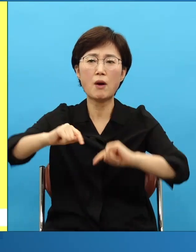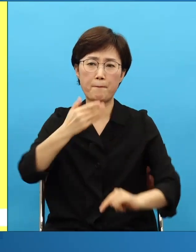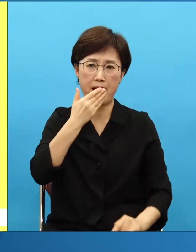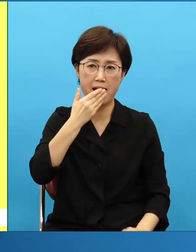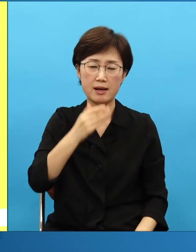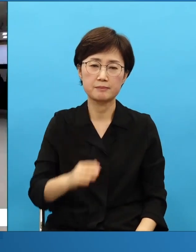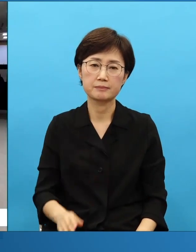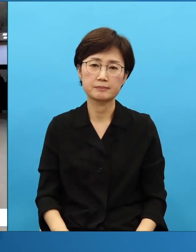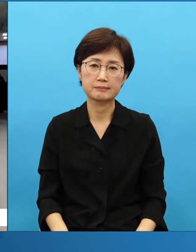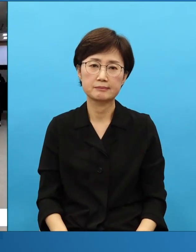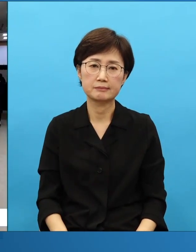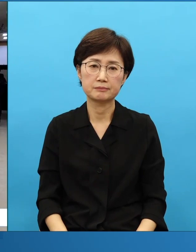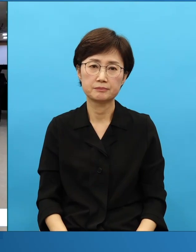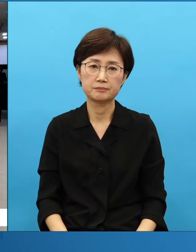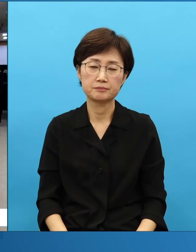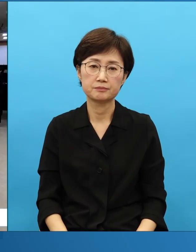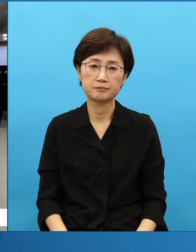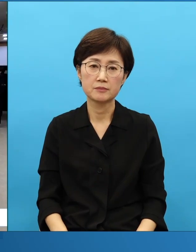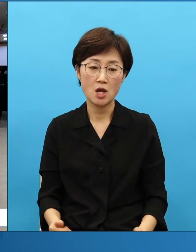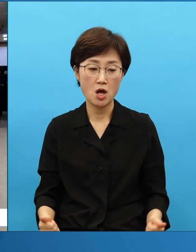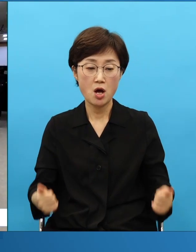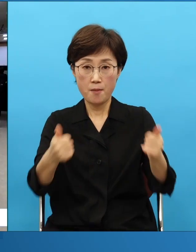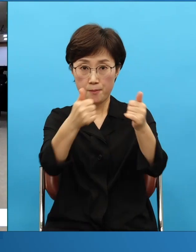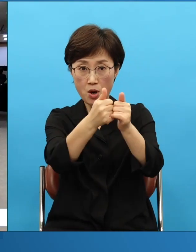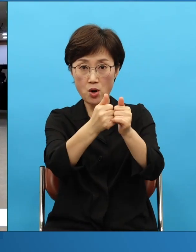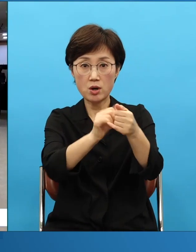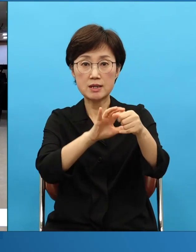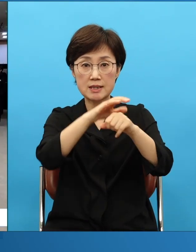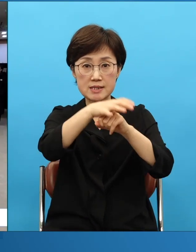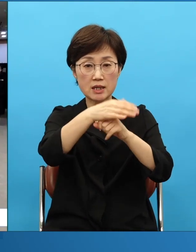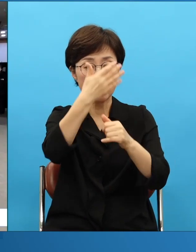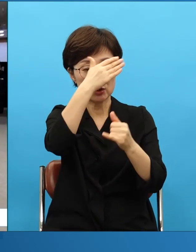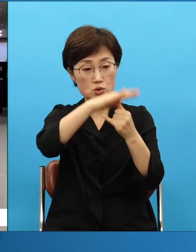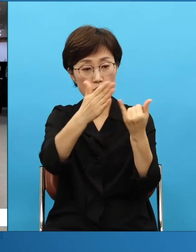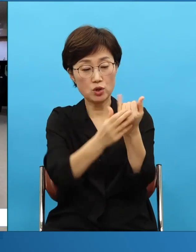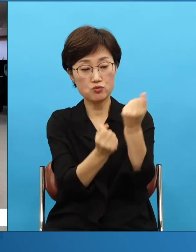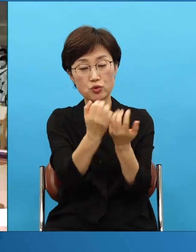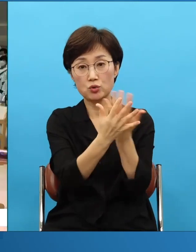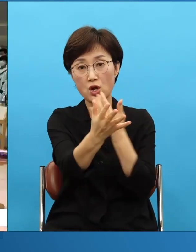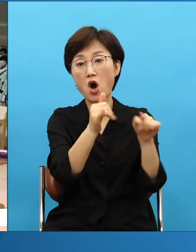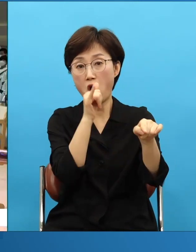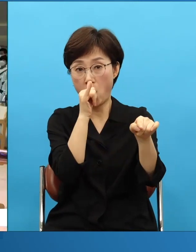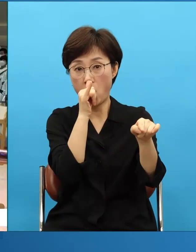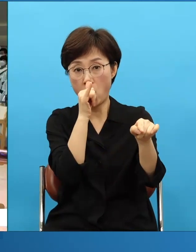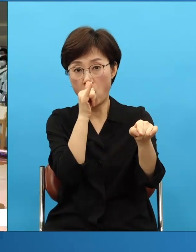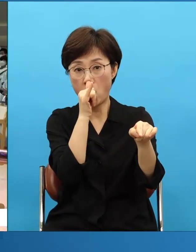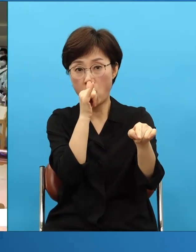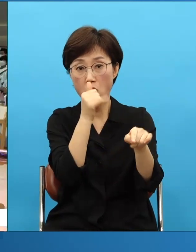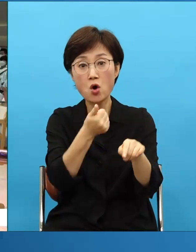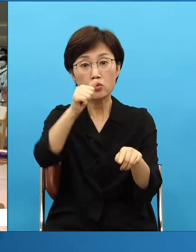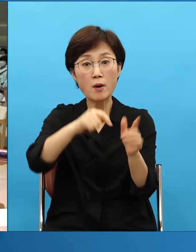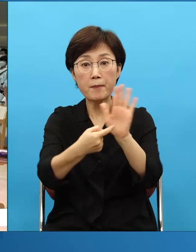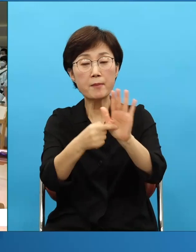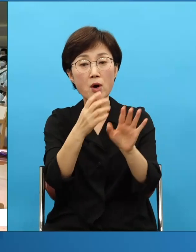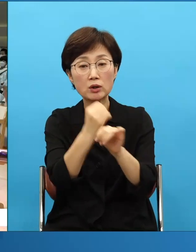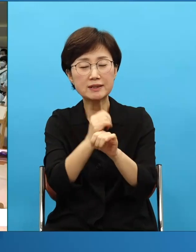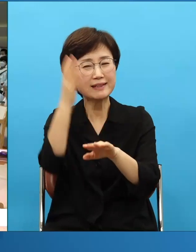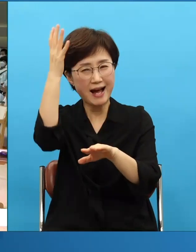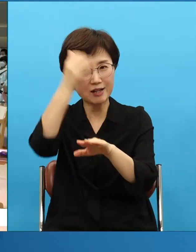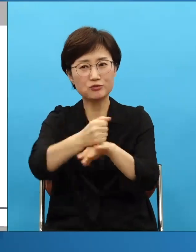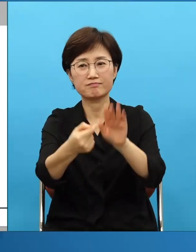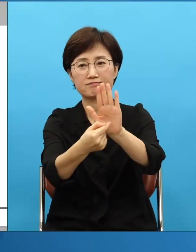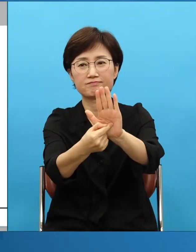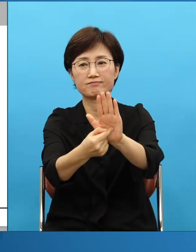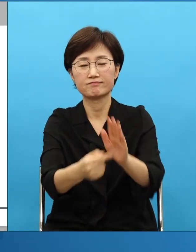가능합니다. 본선은 1월 세계 청소년 수련회 기간 중 진행되며 결과 발표 및 시상은 추후